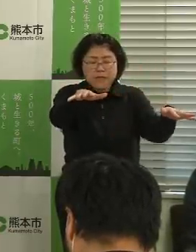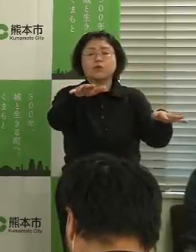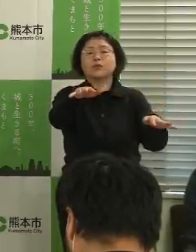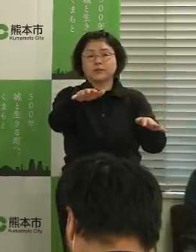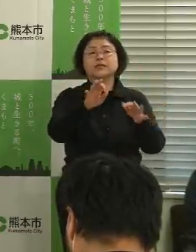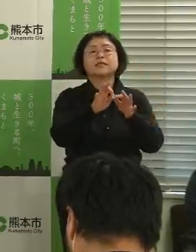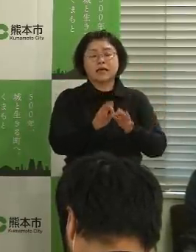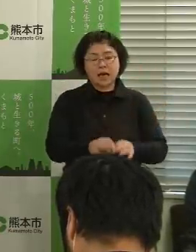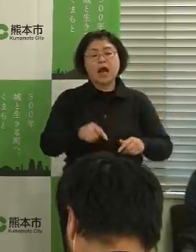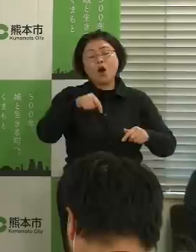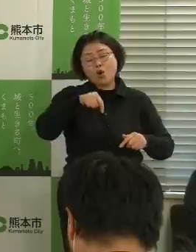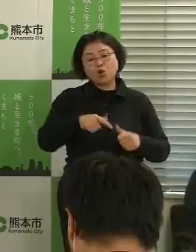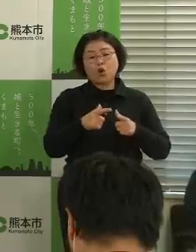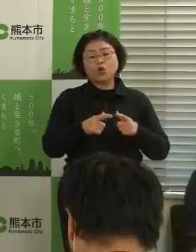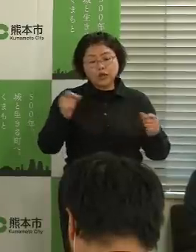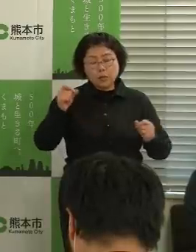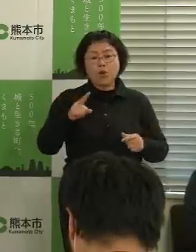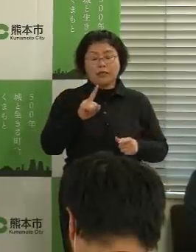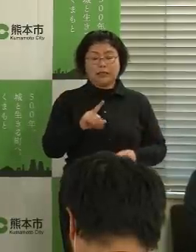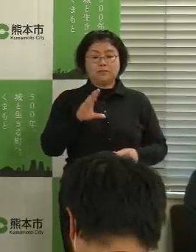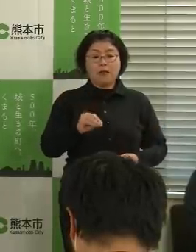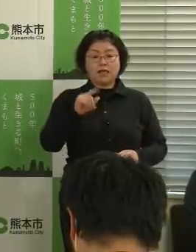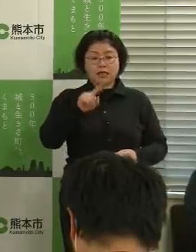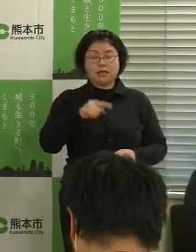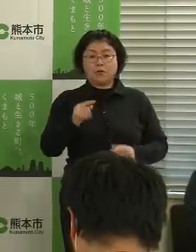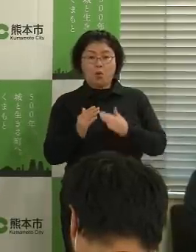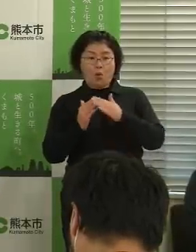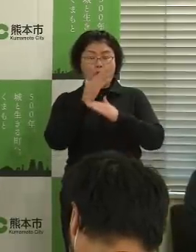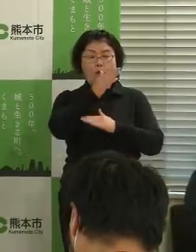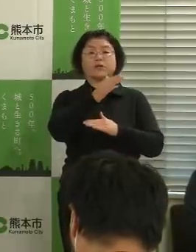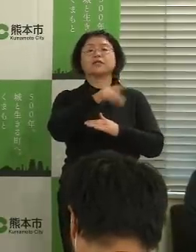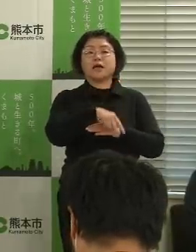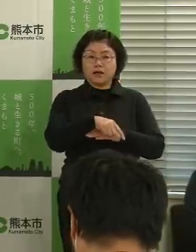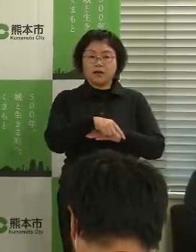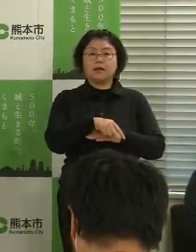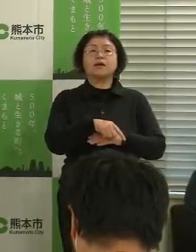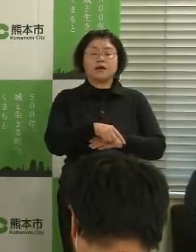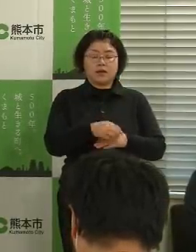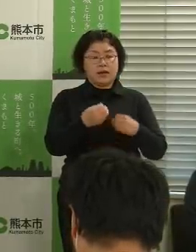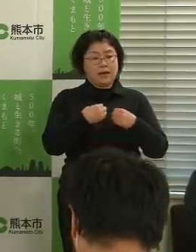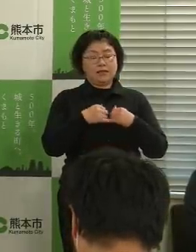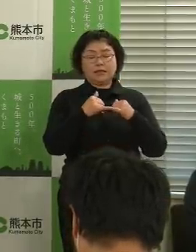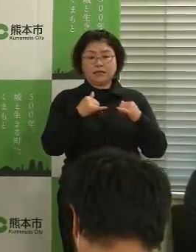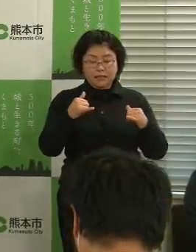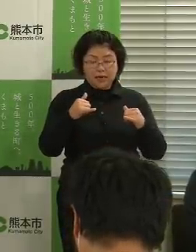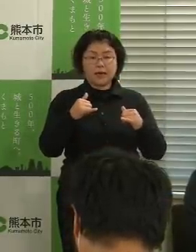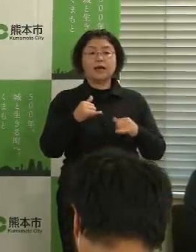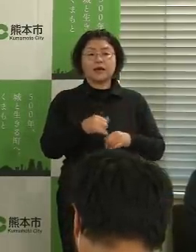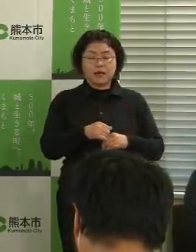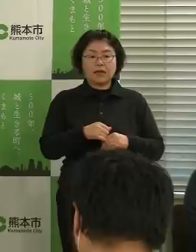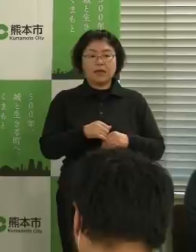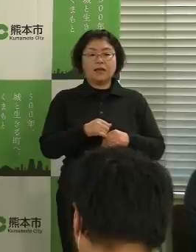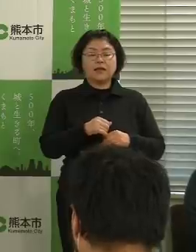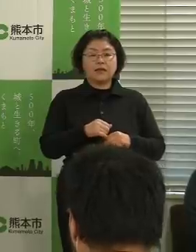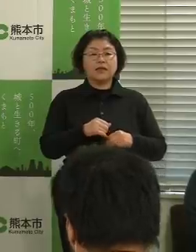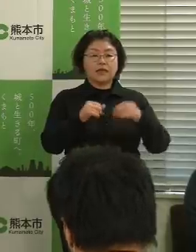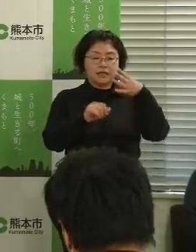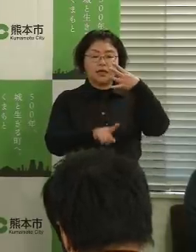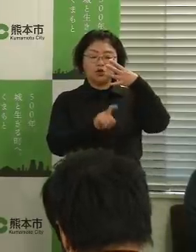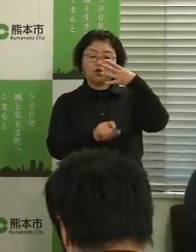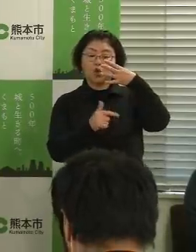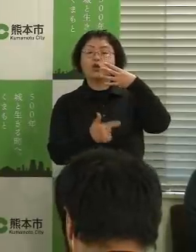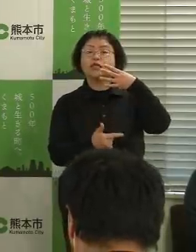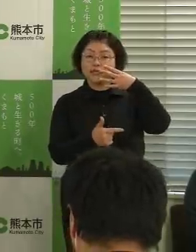が1万人を超えまして、去る4月16日は16日